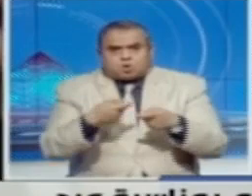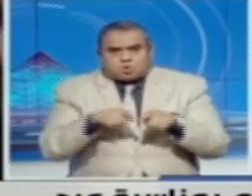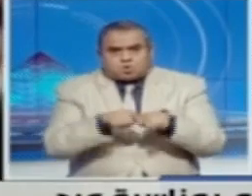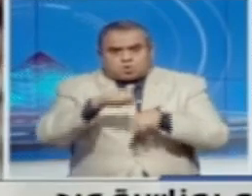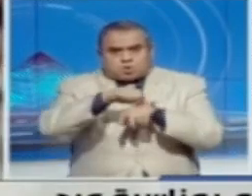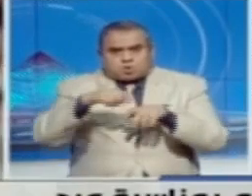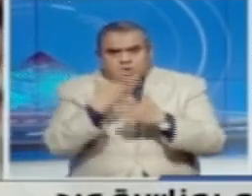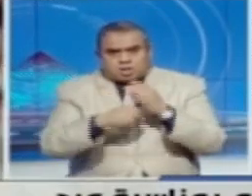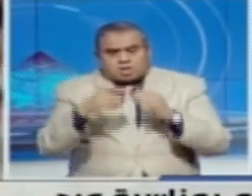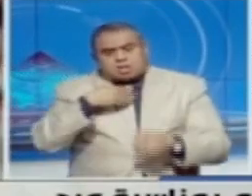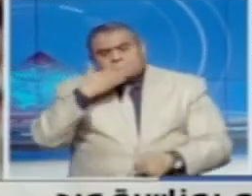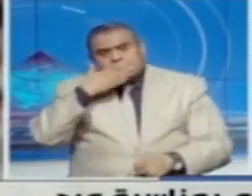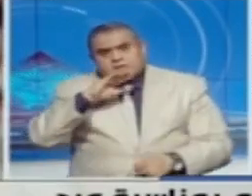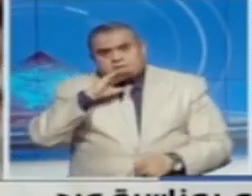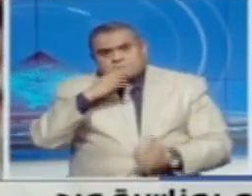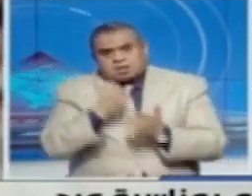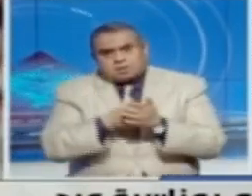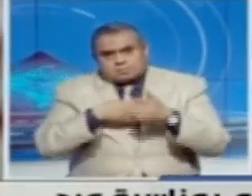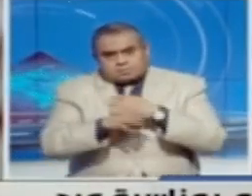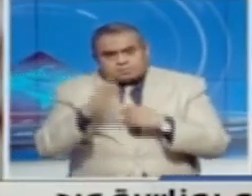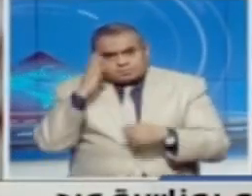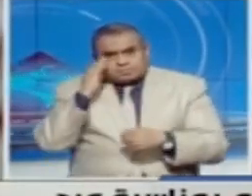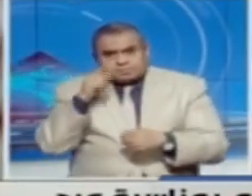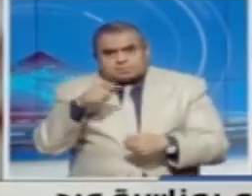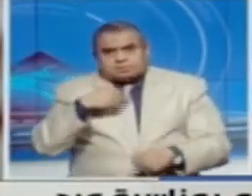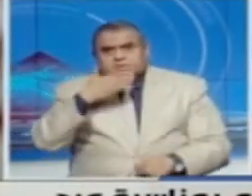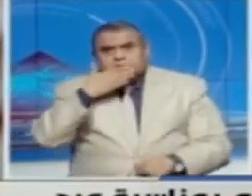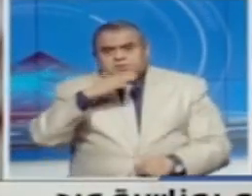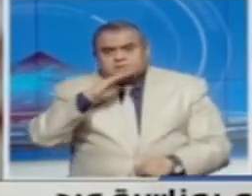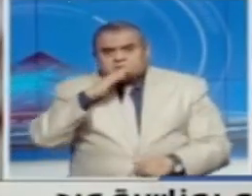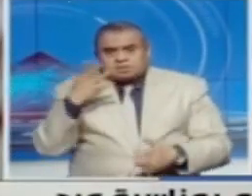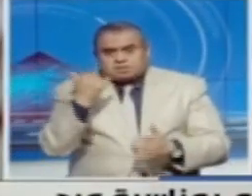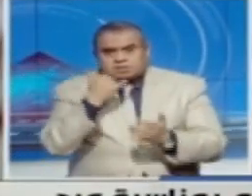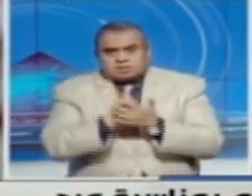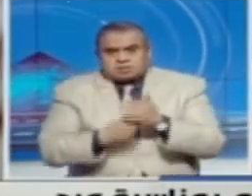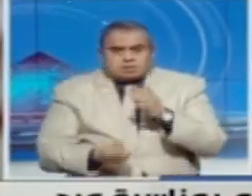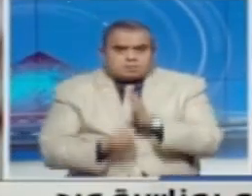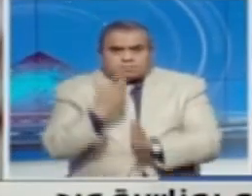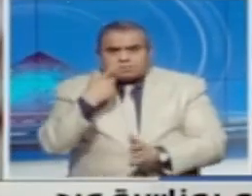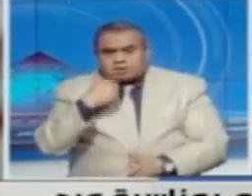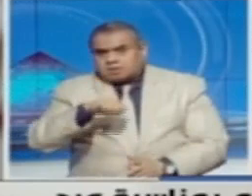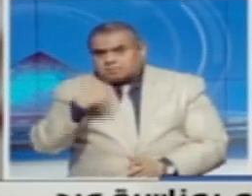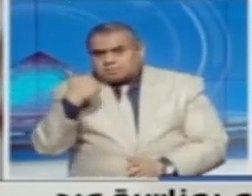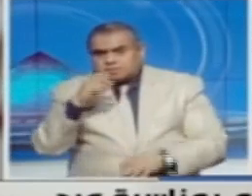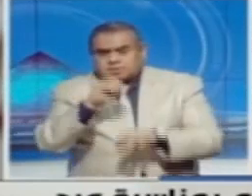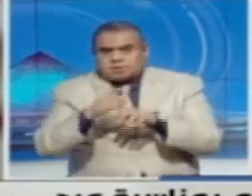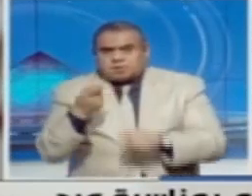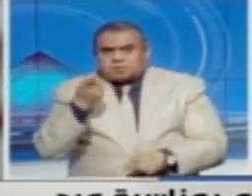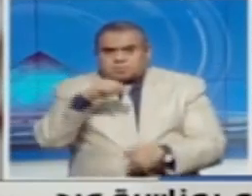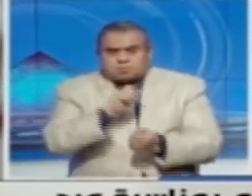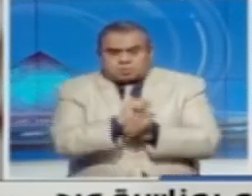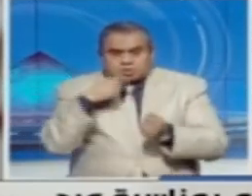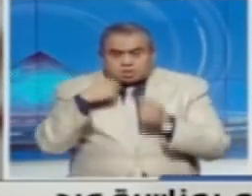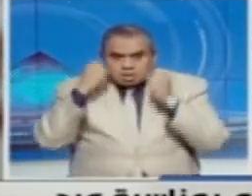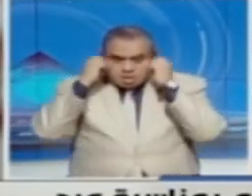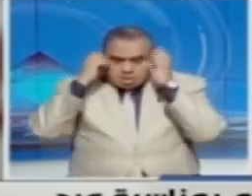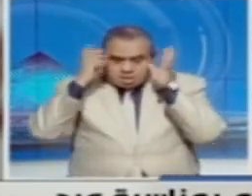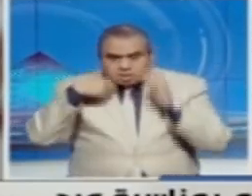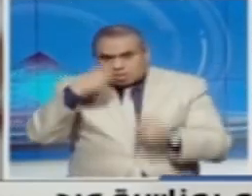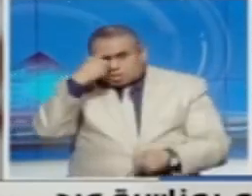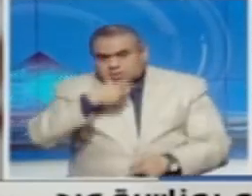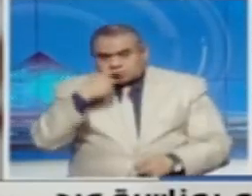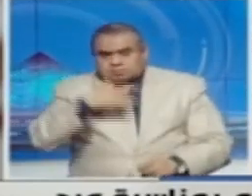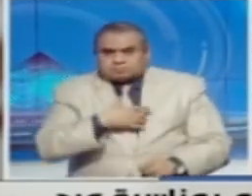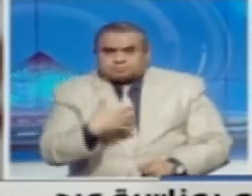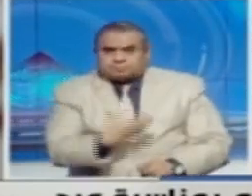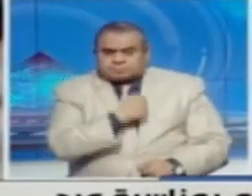واولادي الحمد لله مع كل الناس اللي انا اعرفها. الحمد لله امبارح الجو قالوا لي انت مروحه في العفو، فانا ما كنتش مصدقه نفسي ان انا عايد وسط